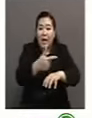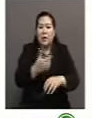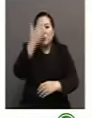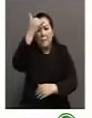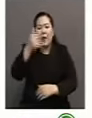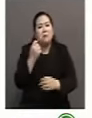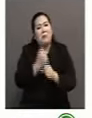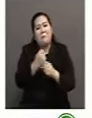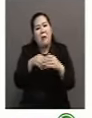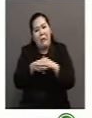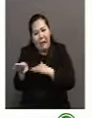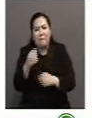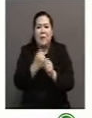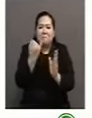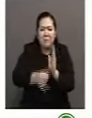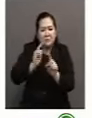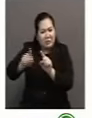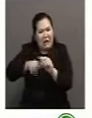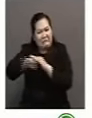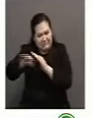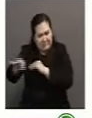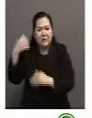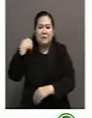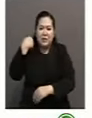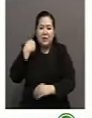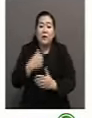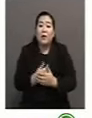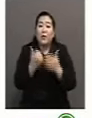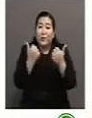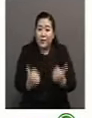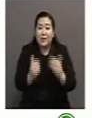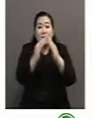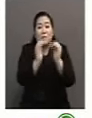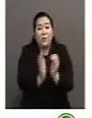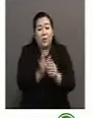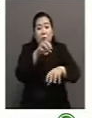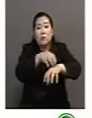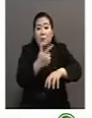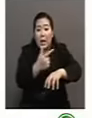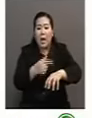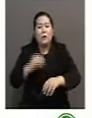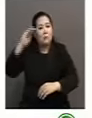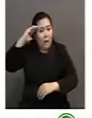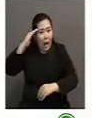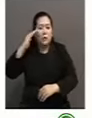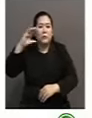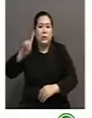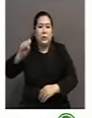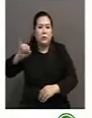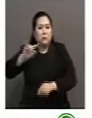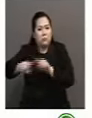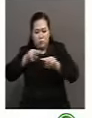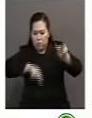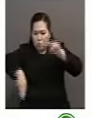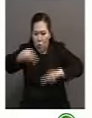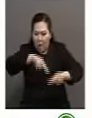บหนีคดีจากหลายฐานความผิดหลายคดีบริเวณโดยรอบวันนี้ค่ะจะเห็นเลยนะคะว่าเจ้าหน้าที่นั้นยังคงตั้งด่านเข้มงวดกวดขัน